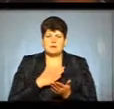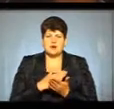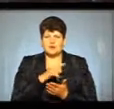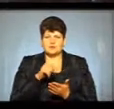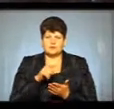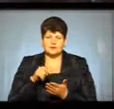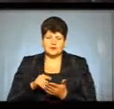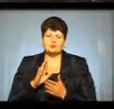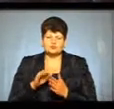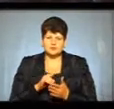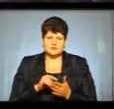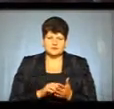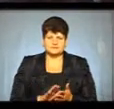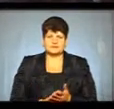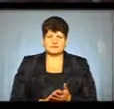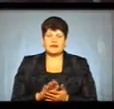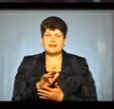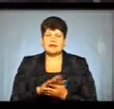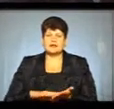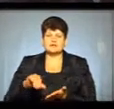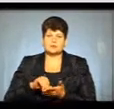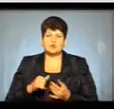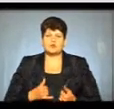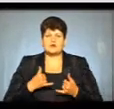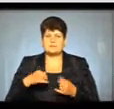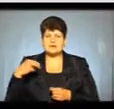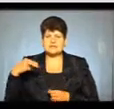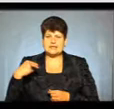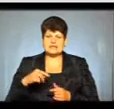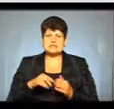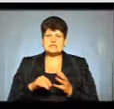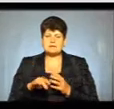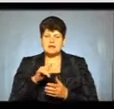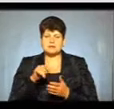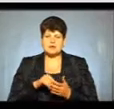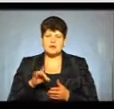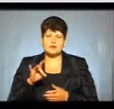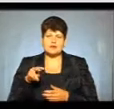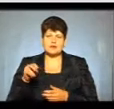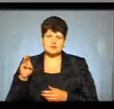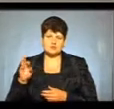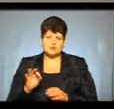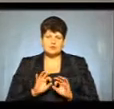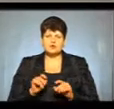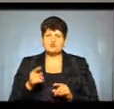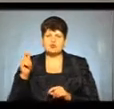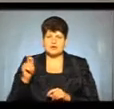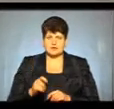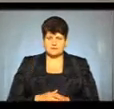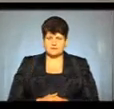Все. Далі виступає уповноважений президента із земельних питань Роман Лещенко. Розповідає, чому він приїхав. Моє